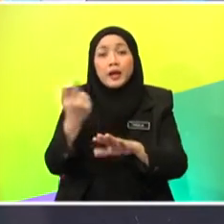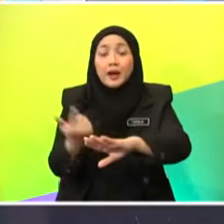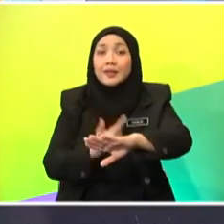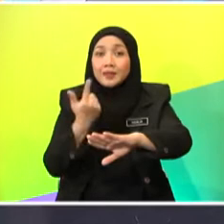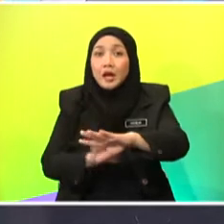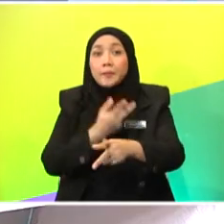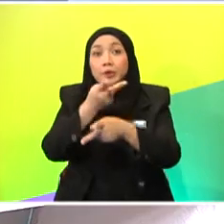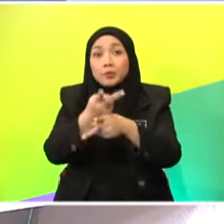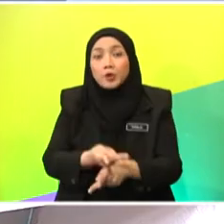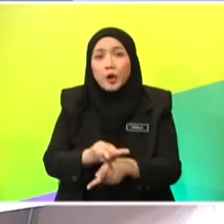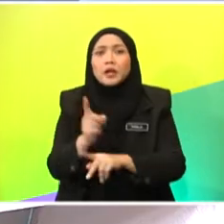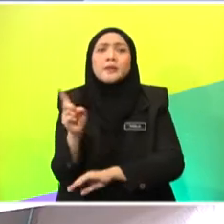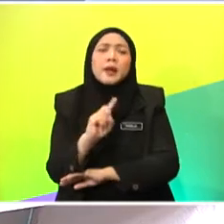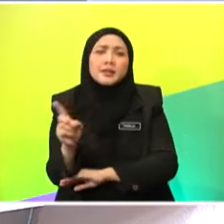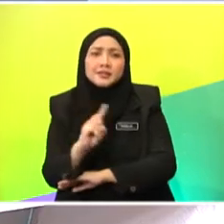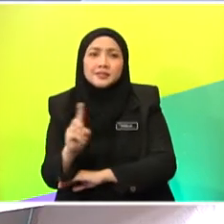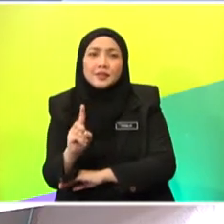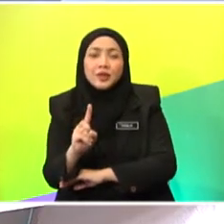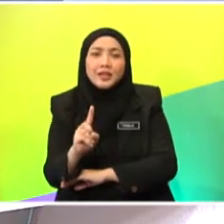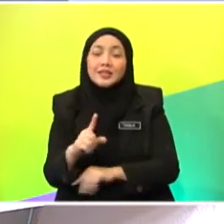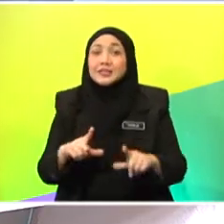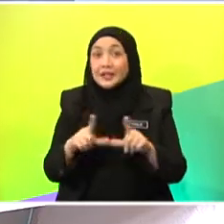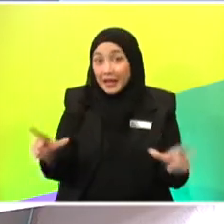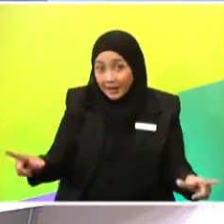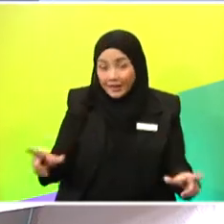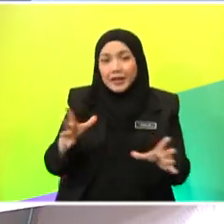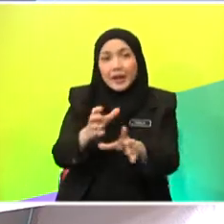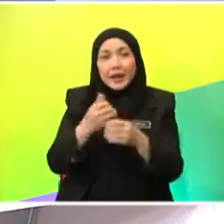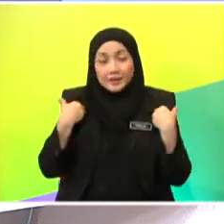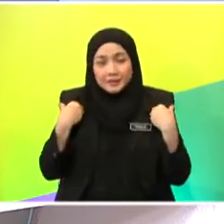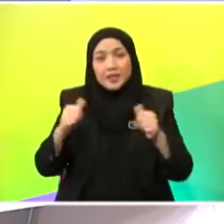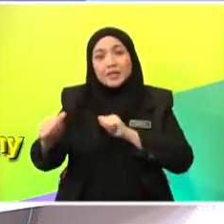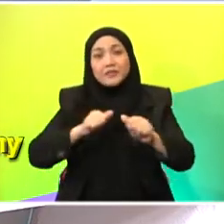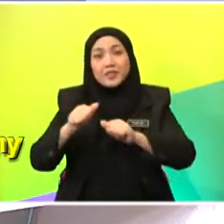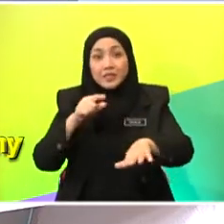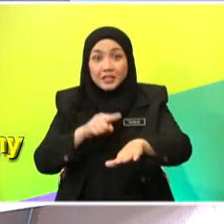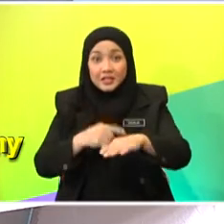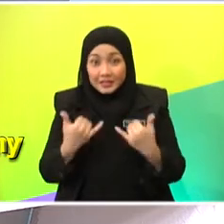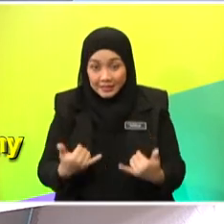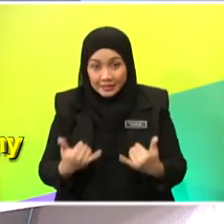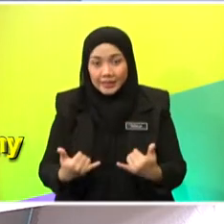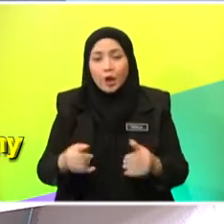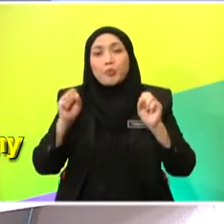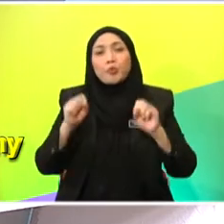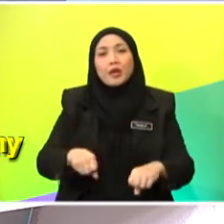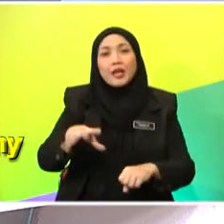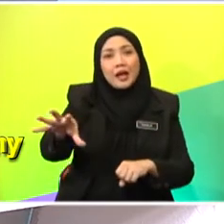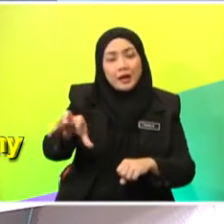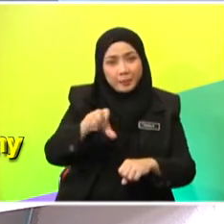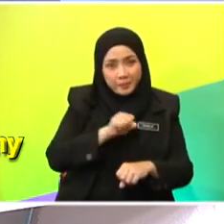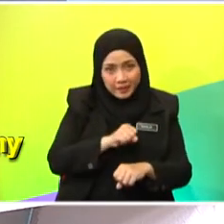baik Selain dipakai type-c disini anak-anak cewek Woody dapatkan latihan pengukuhan difoto delima